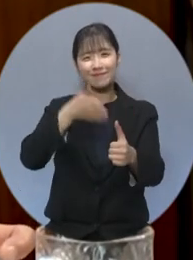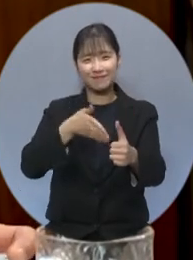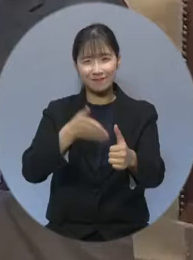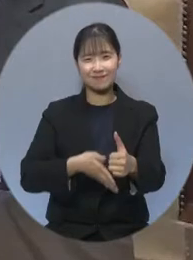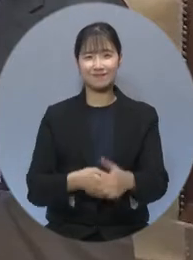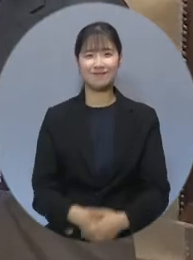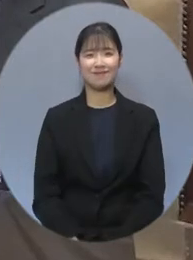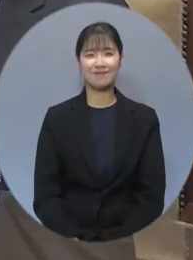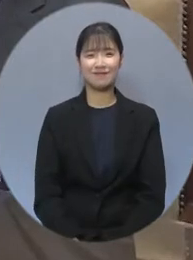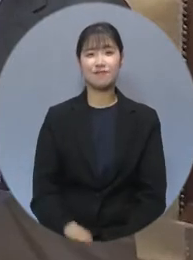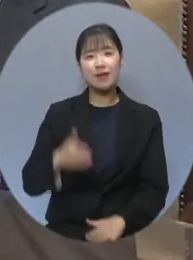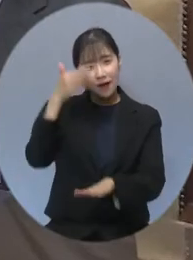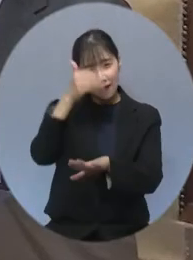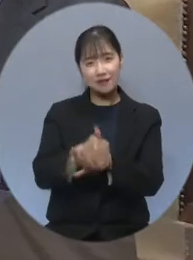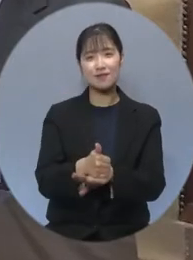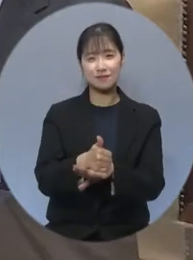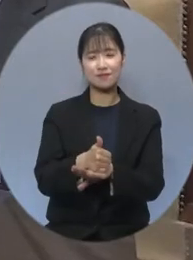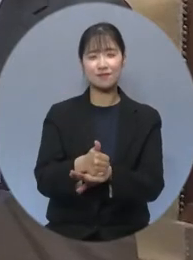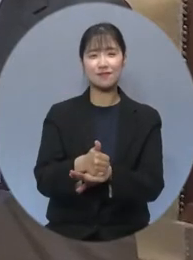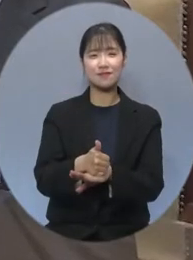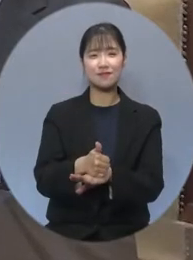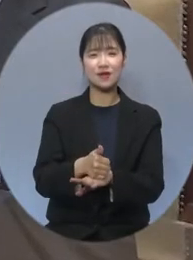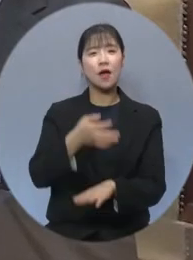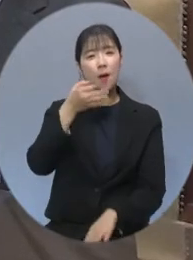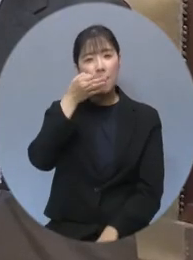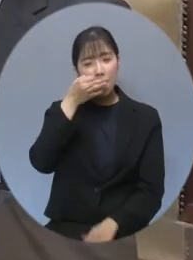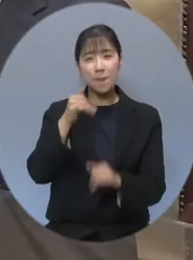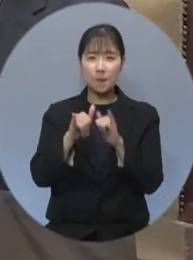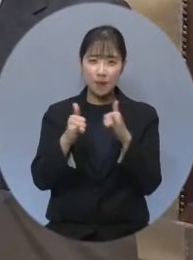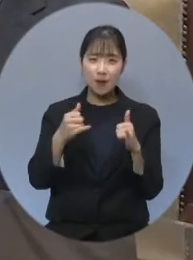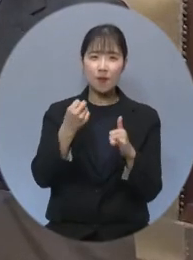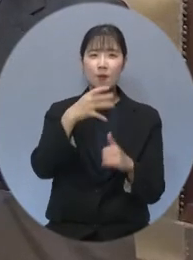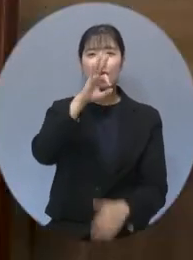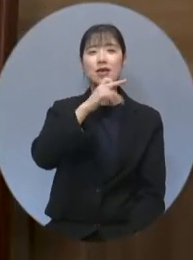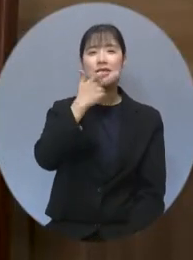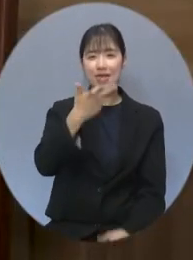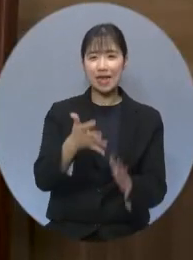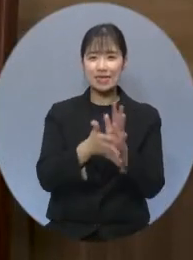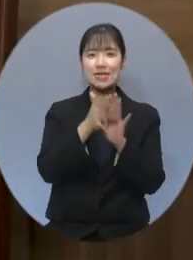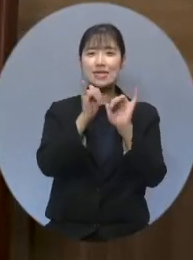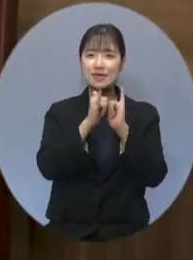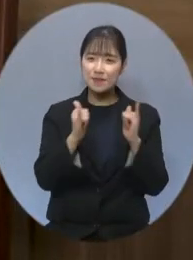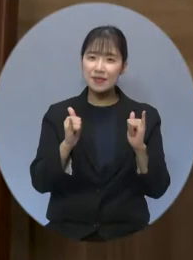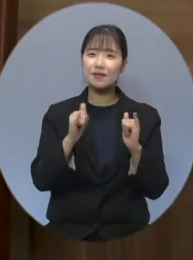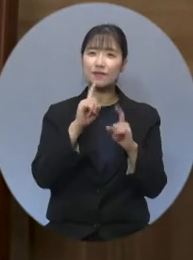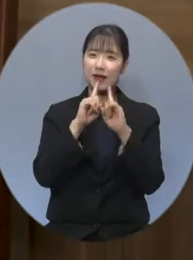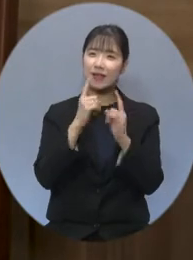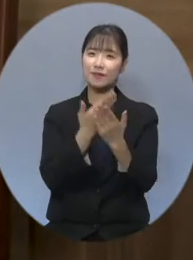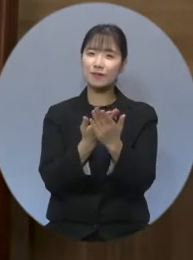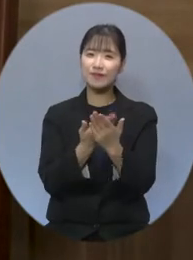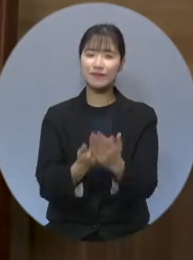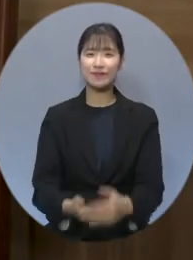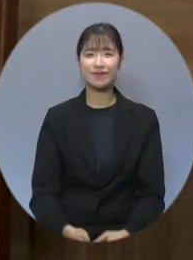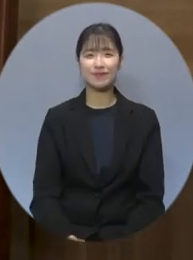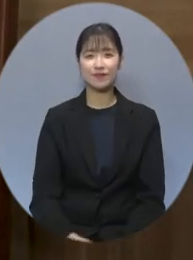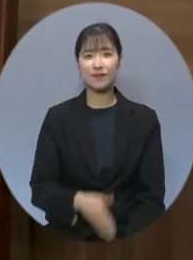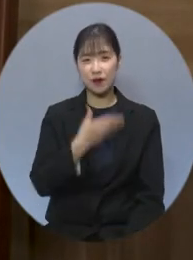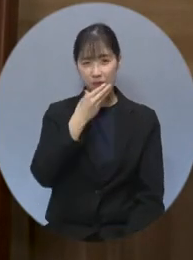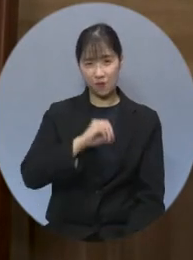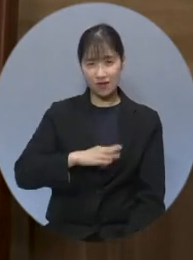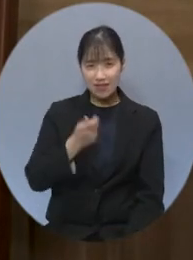부탁드리겠습니다. 예. 끝으로 저희 그 복지TV 시청자분들과 예. 또 익산 시민들께 예. 한 말씀 부탁드리겠습니다. 예. 우리